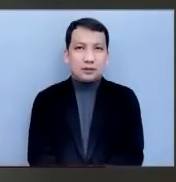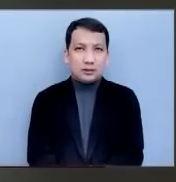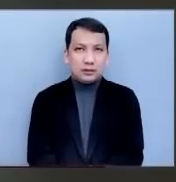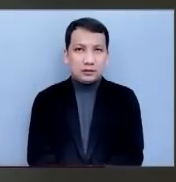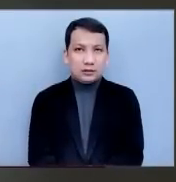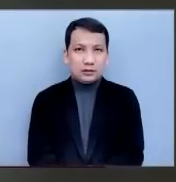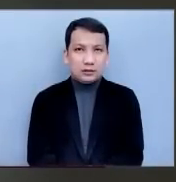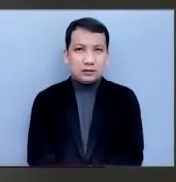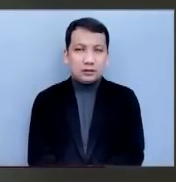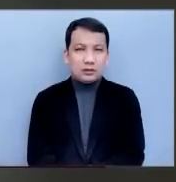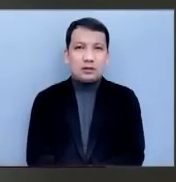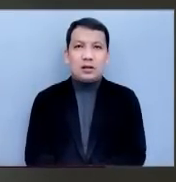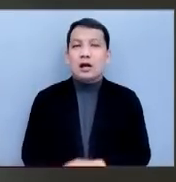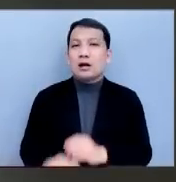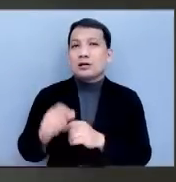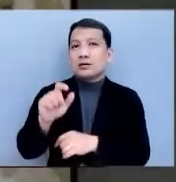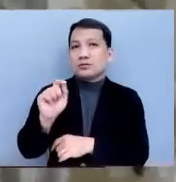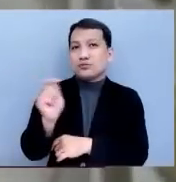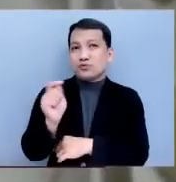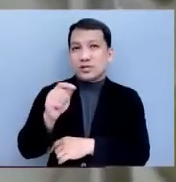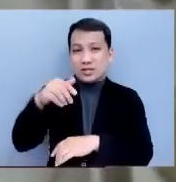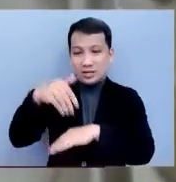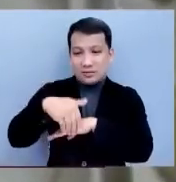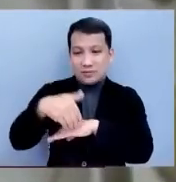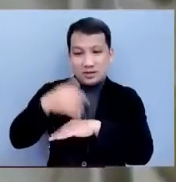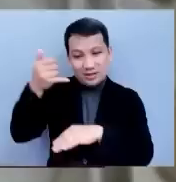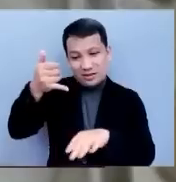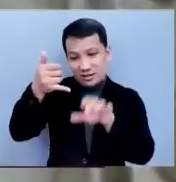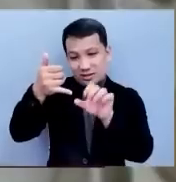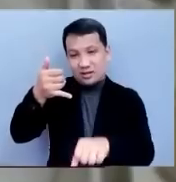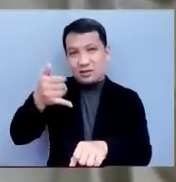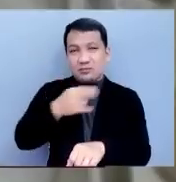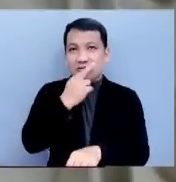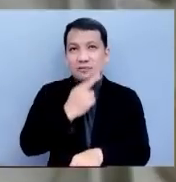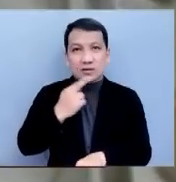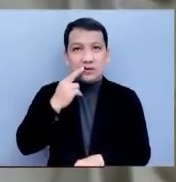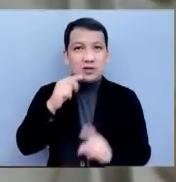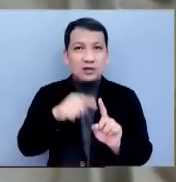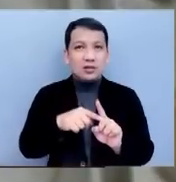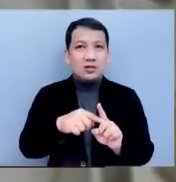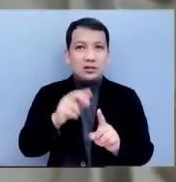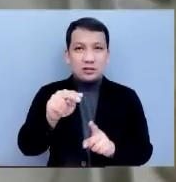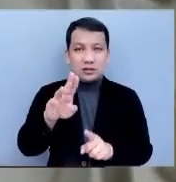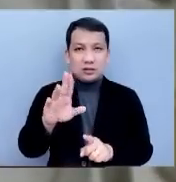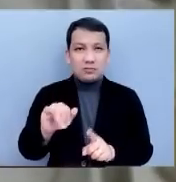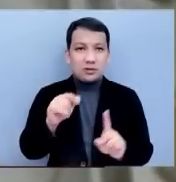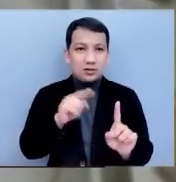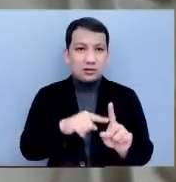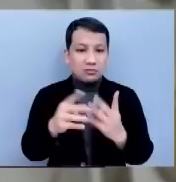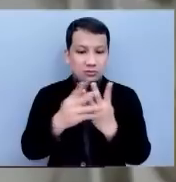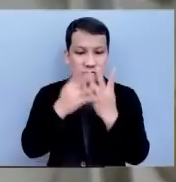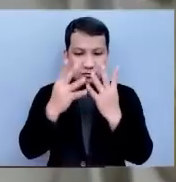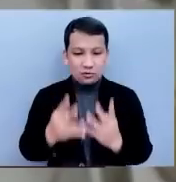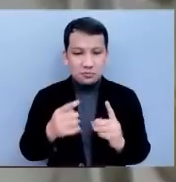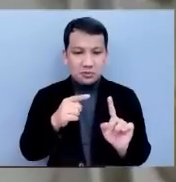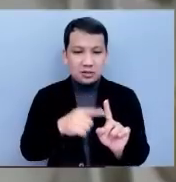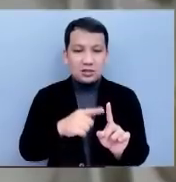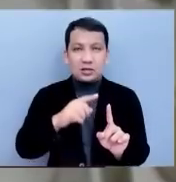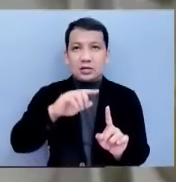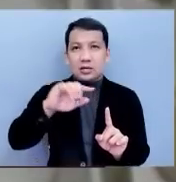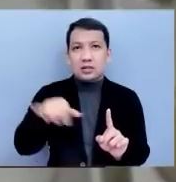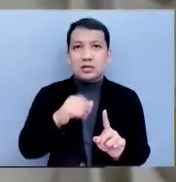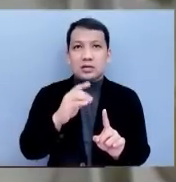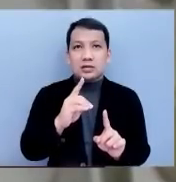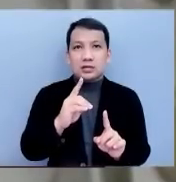ng gabi, makikitang kumakain sa isang buffet restaurant sa Makati ang NBI detainee na si Jad Dera. Kasama niya sa lamesa ang